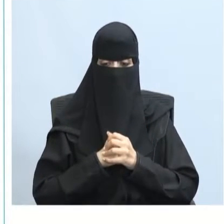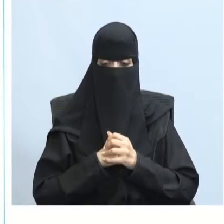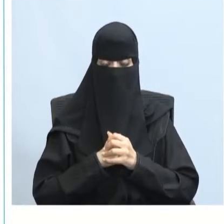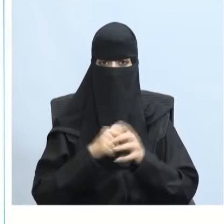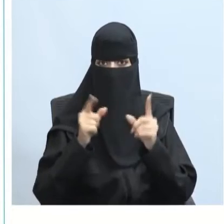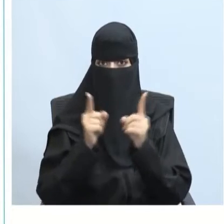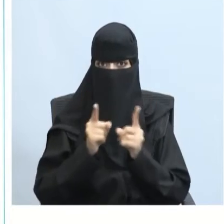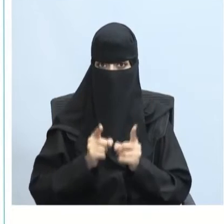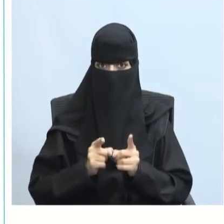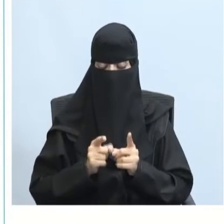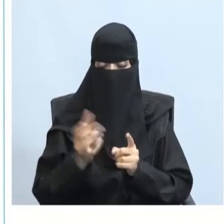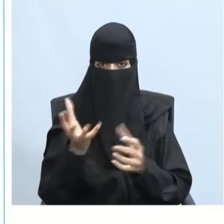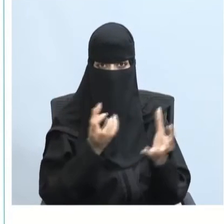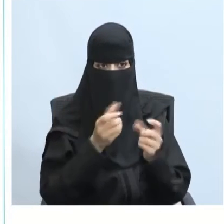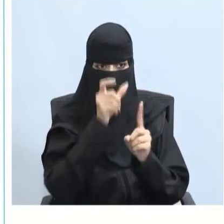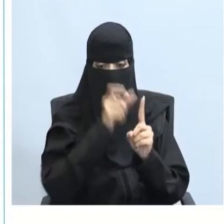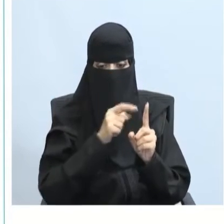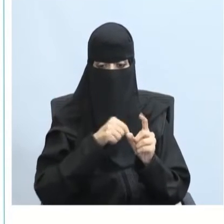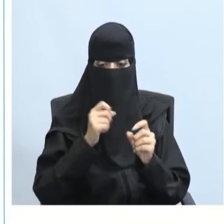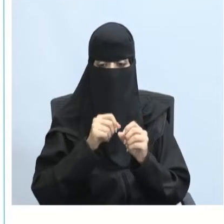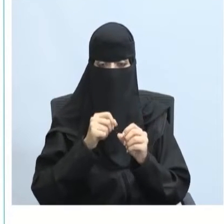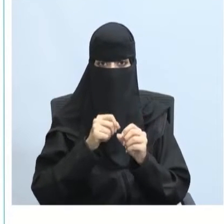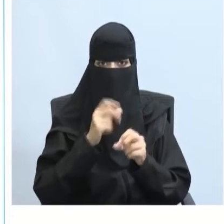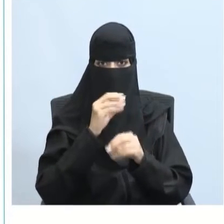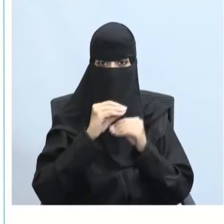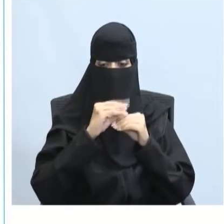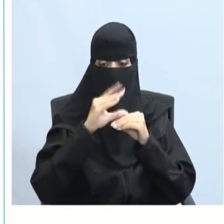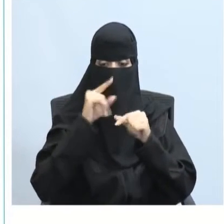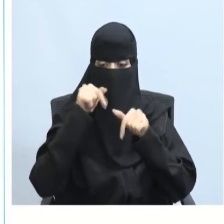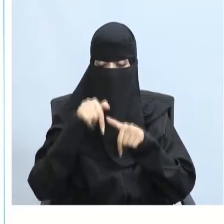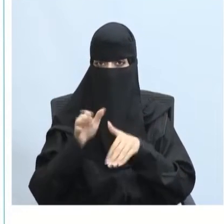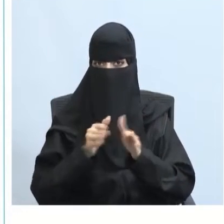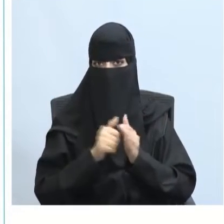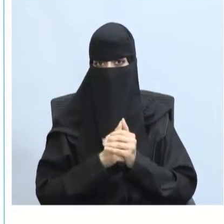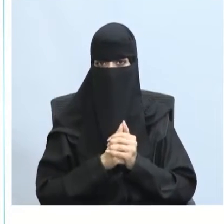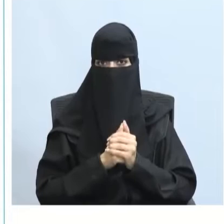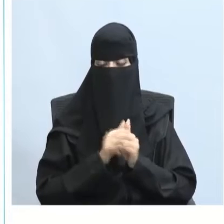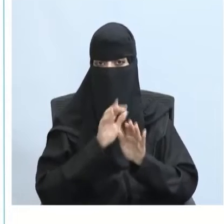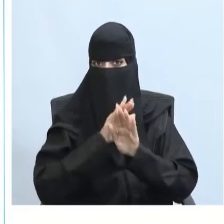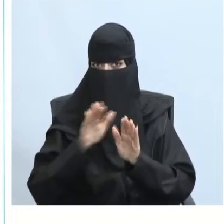تحديد موارد المشروع في تطبيق جانت بروجكت الان